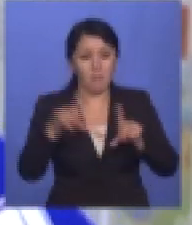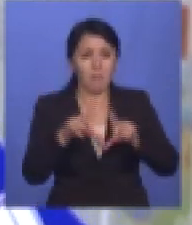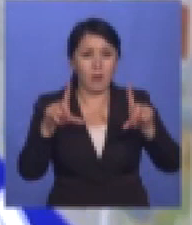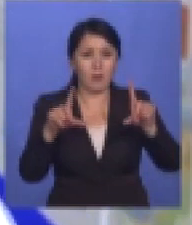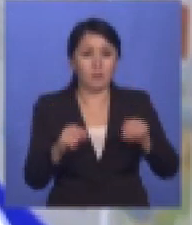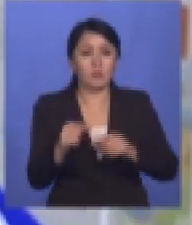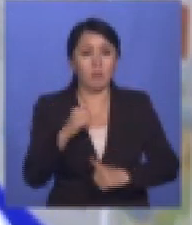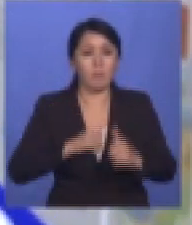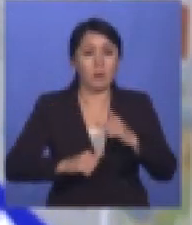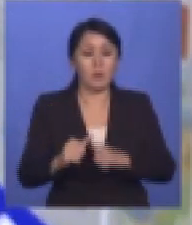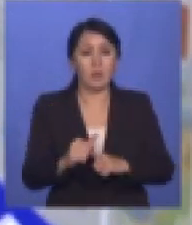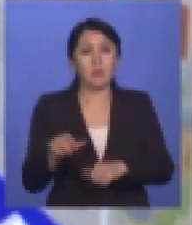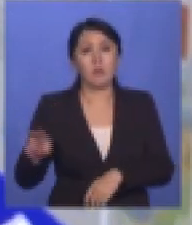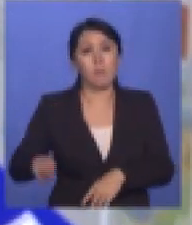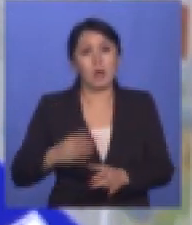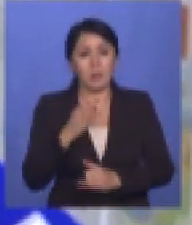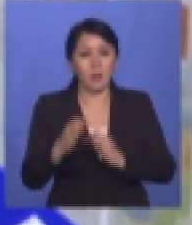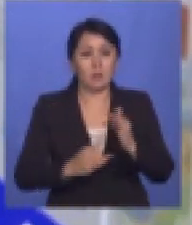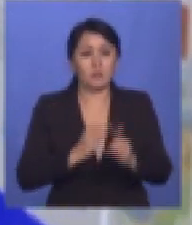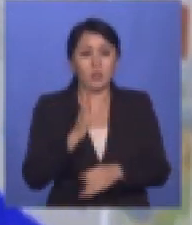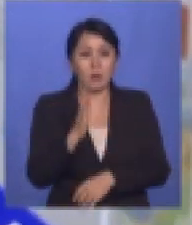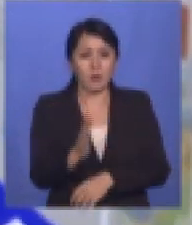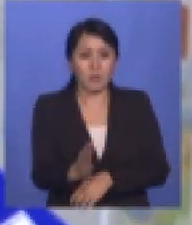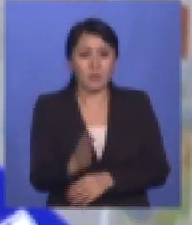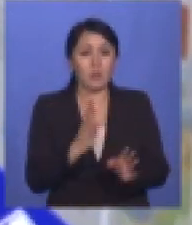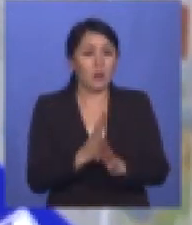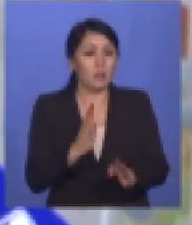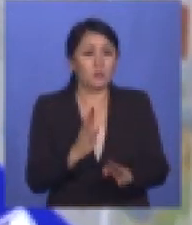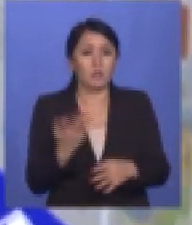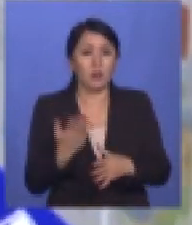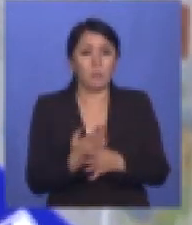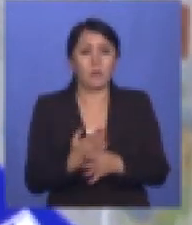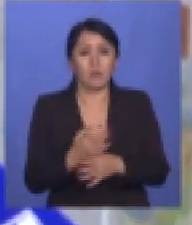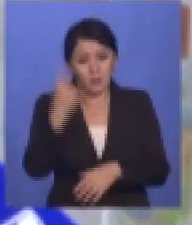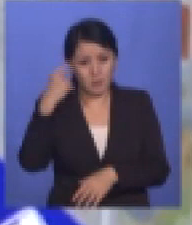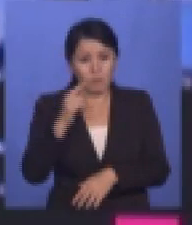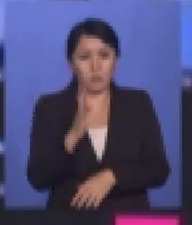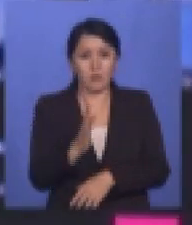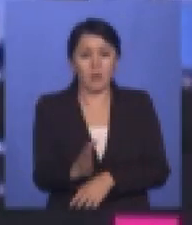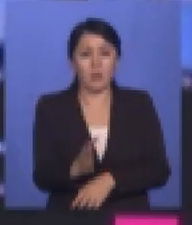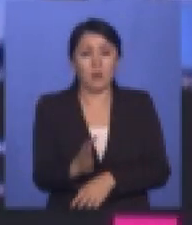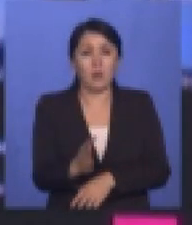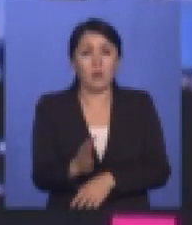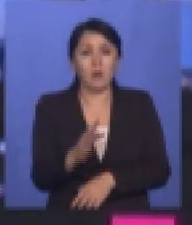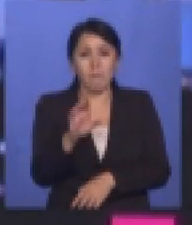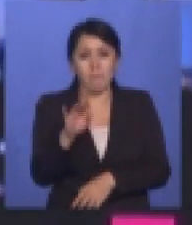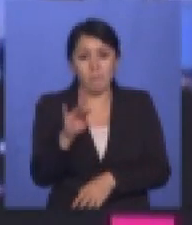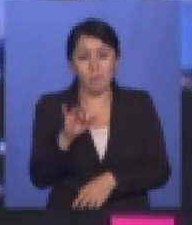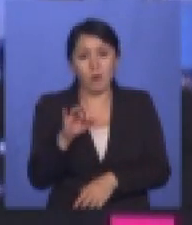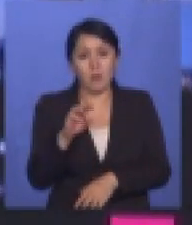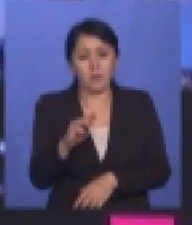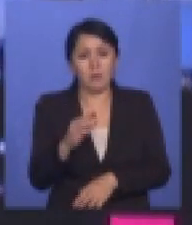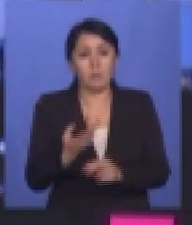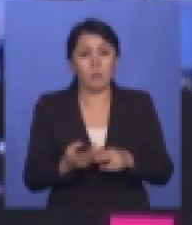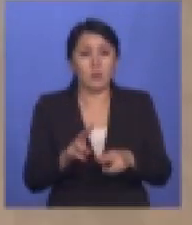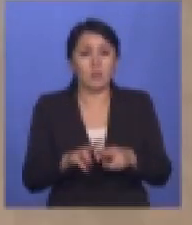ошақтарының ұстаздарымен, басшылығымен тілдесіп, алдыңғы кезекте қандай көмек қажет екенін анықтайды. Бұдан әрі Болат Жәмішев жергілікті